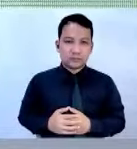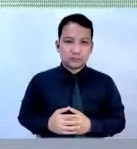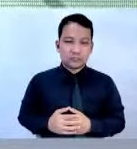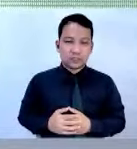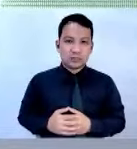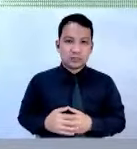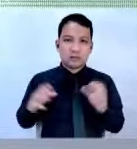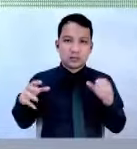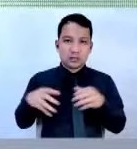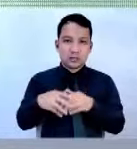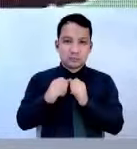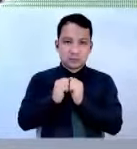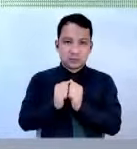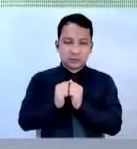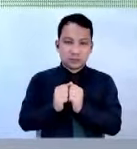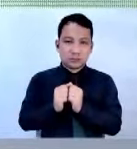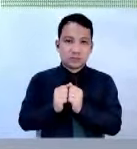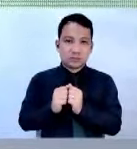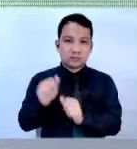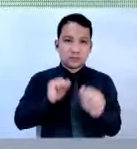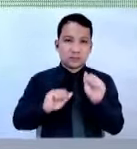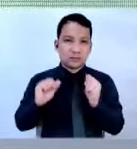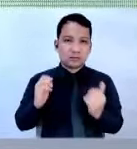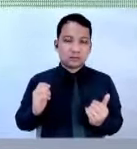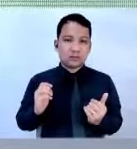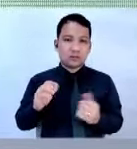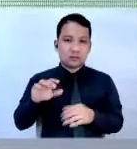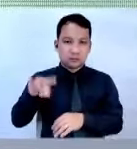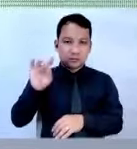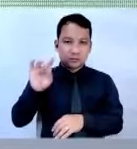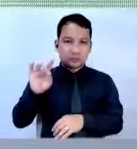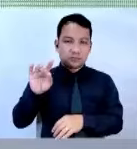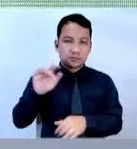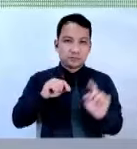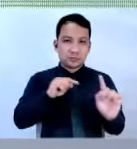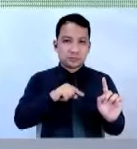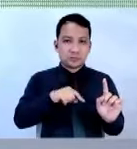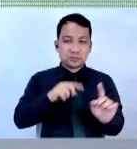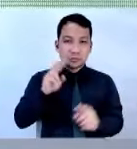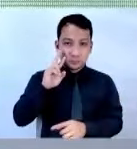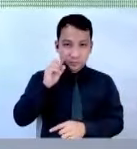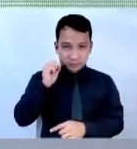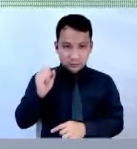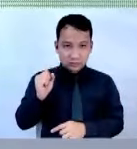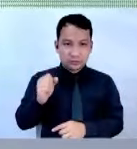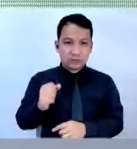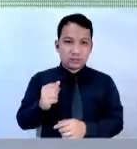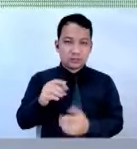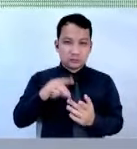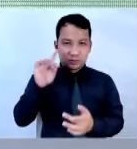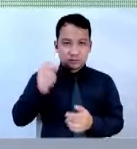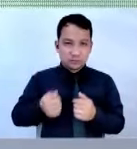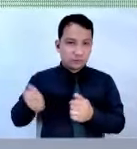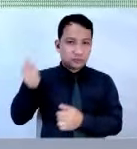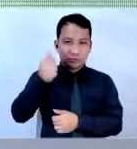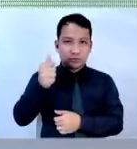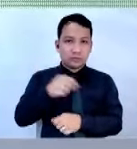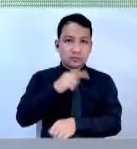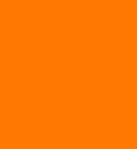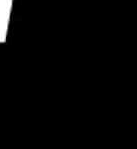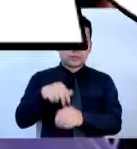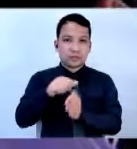Nagsanib-puwersa ang malalaking mga artista para i-nominate ang star for all seasons na si Vilma Santos para maging national